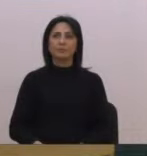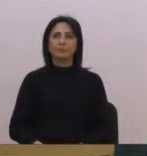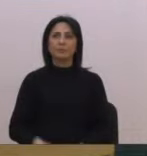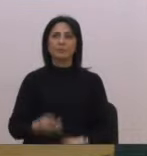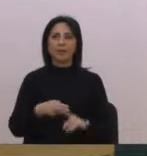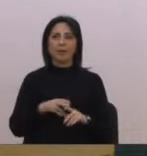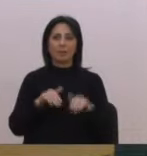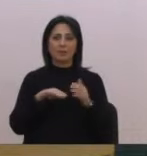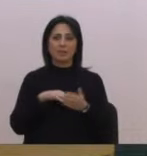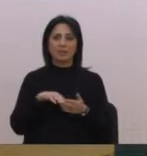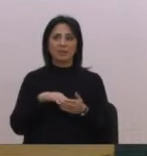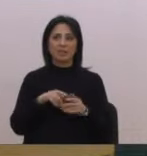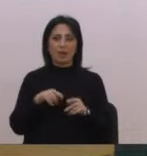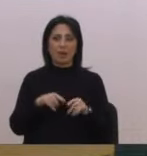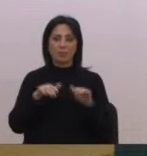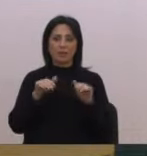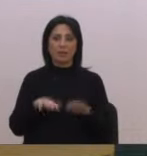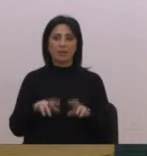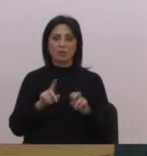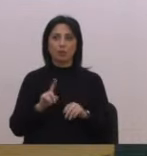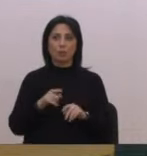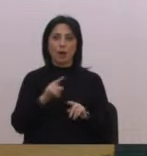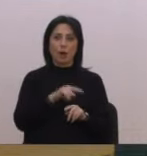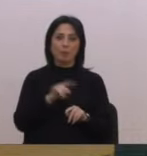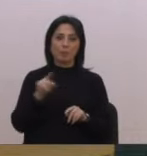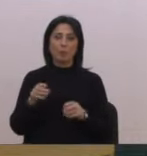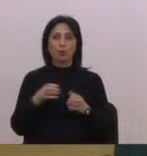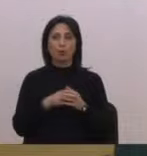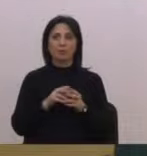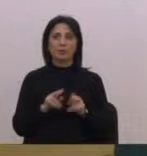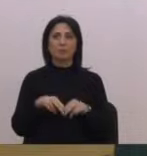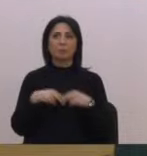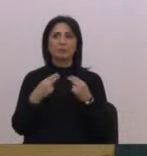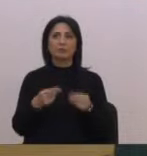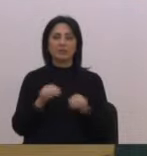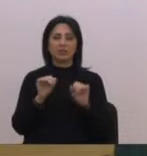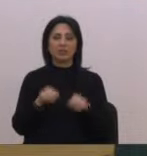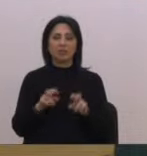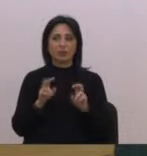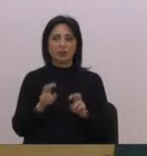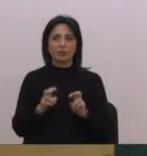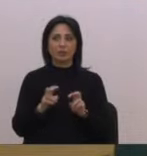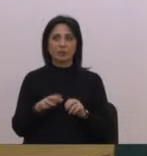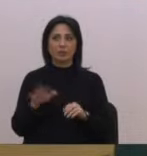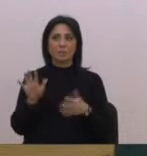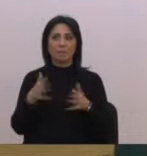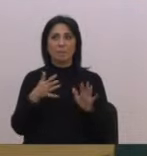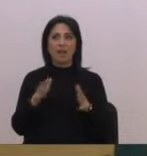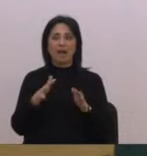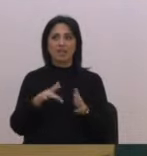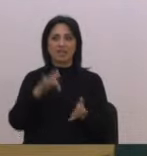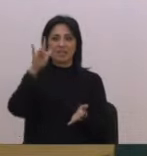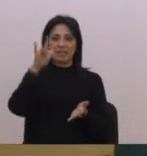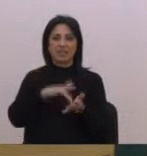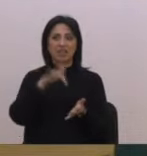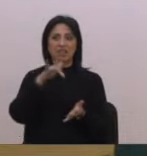ამ დასკვნას ამ გადაწყვეტილებას რომ ამა თუ იმ კომპანიას მიცეს საშუალება ბათუმის